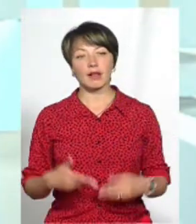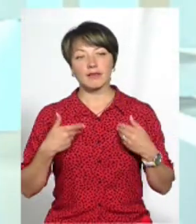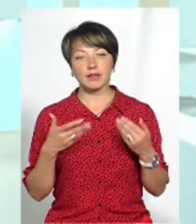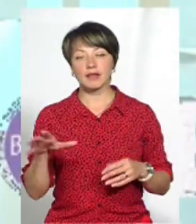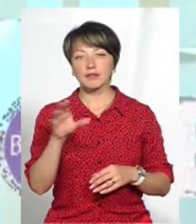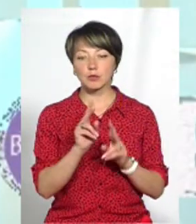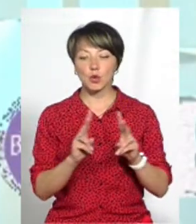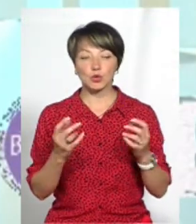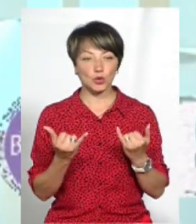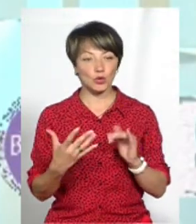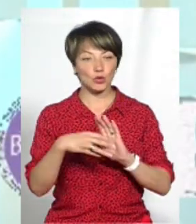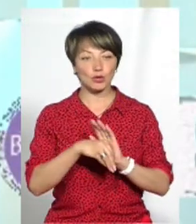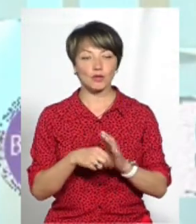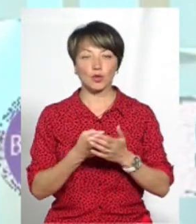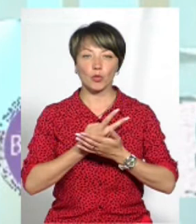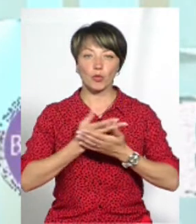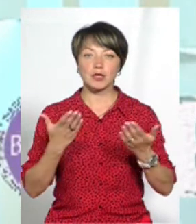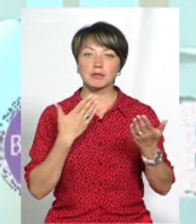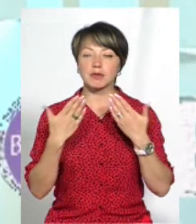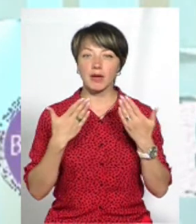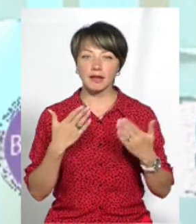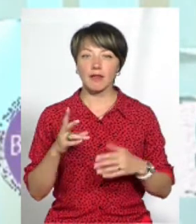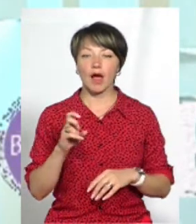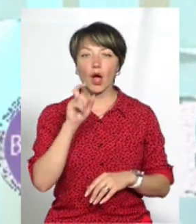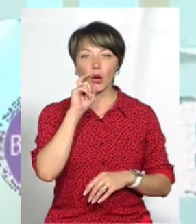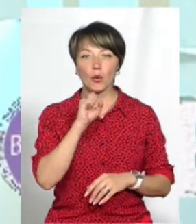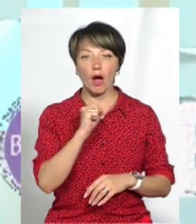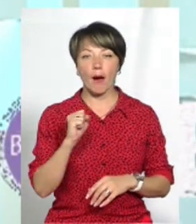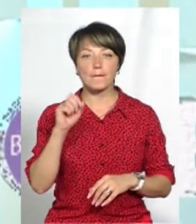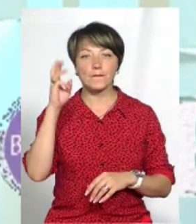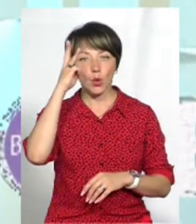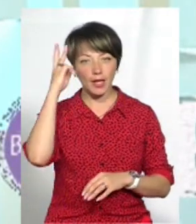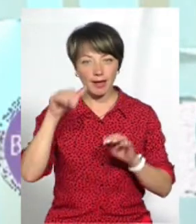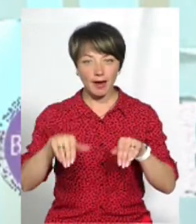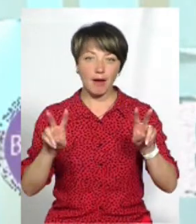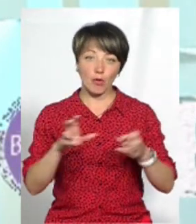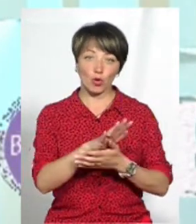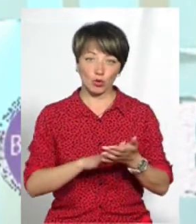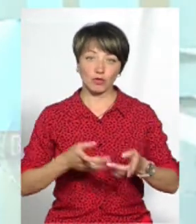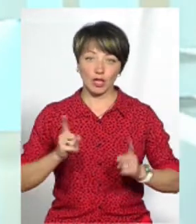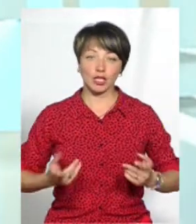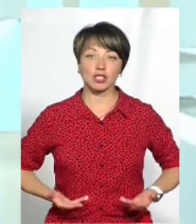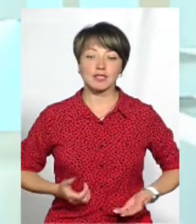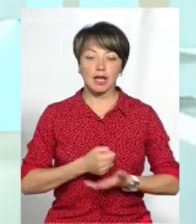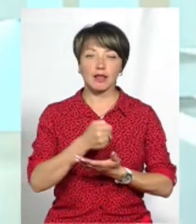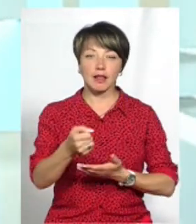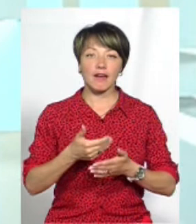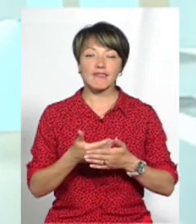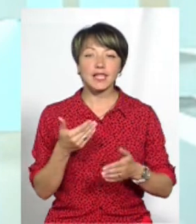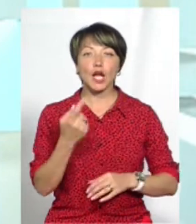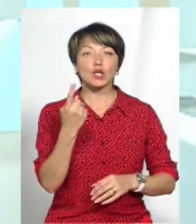Вітання всім, хто щойно долучився до публічних співбесід на ЮА «Поділля». Продовжуємо їх наживо із кандидатами від